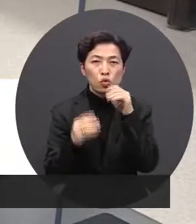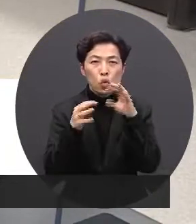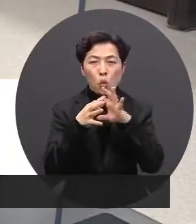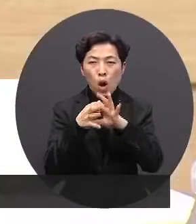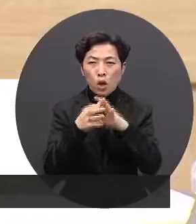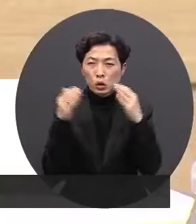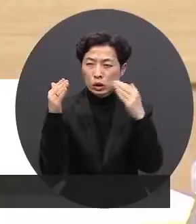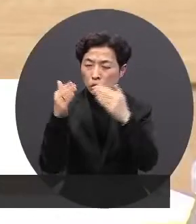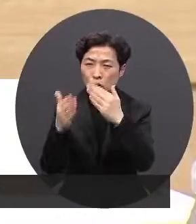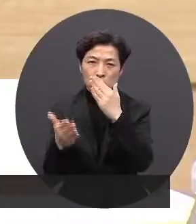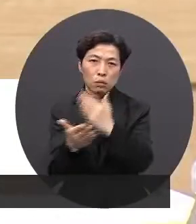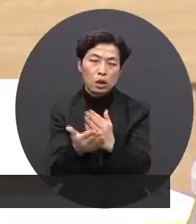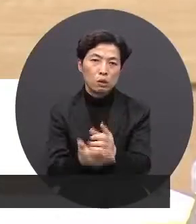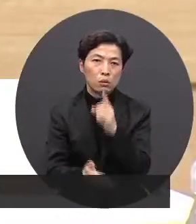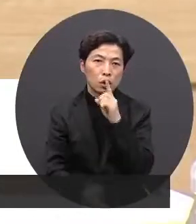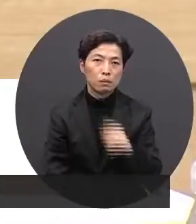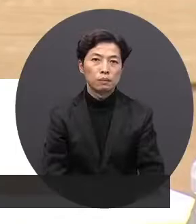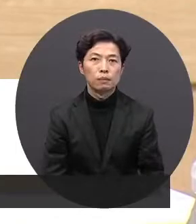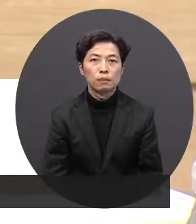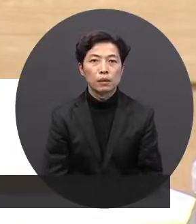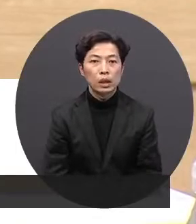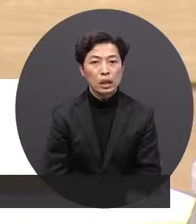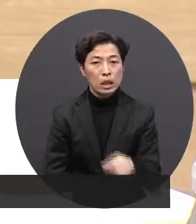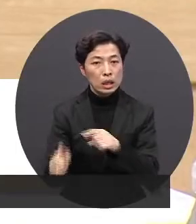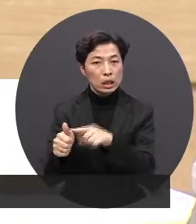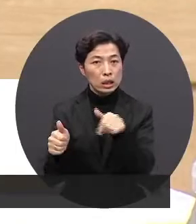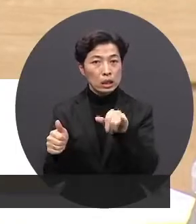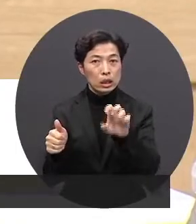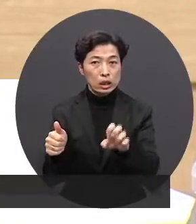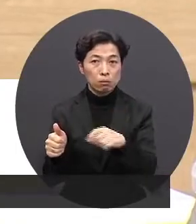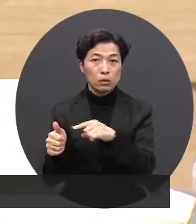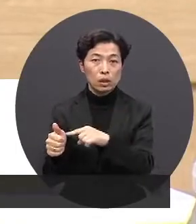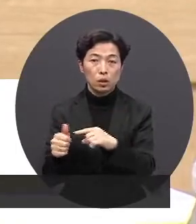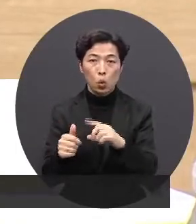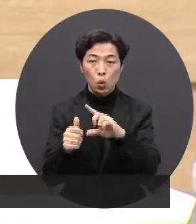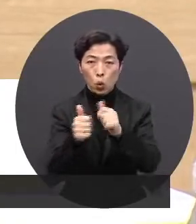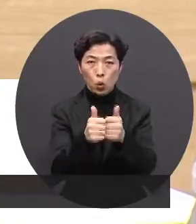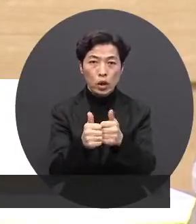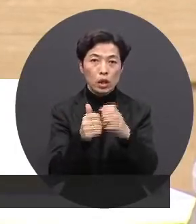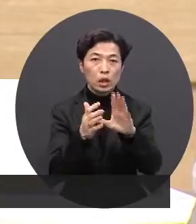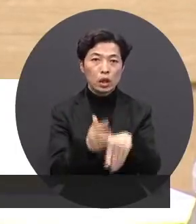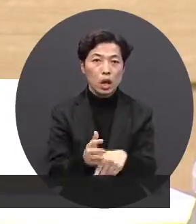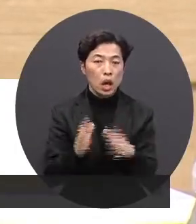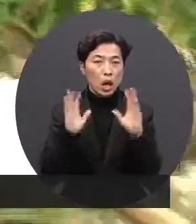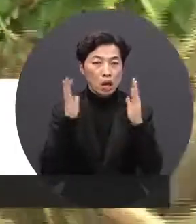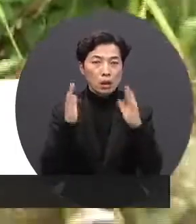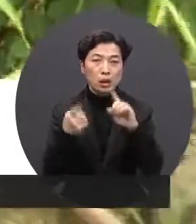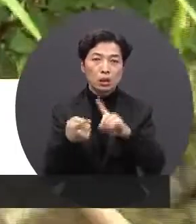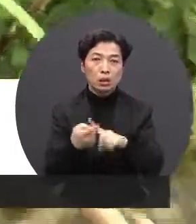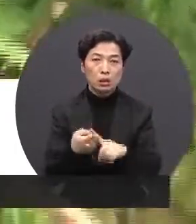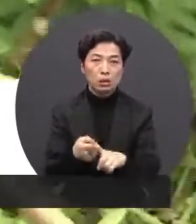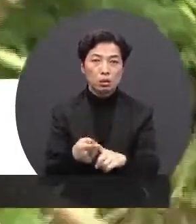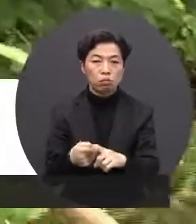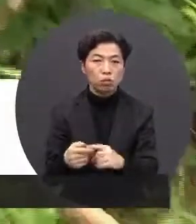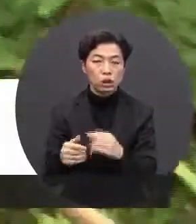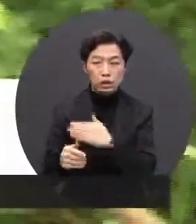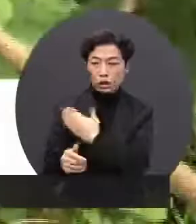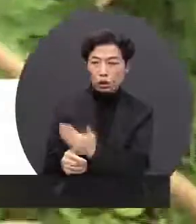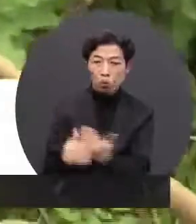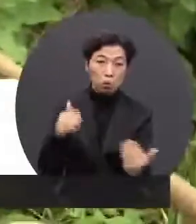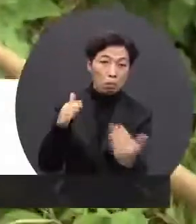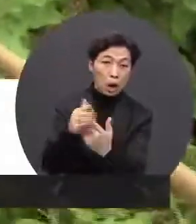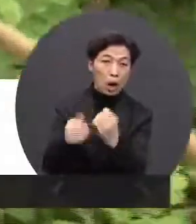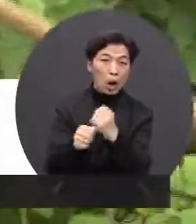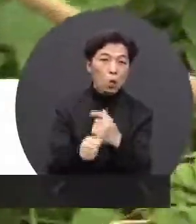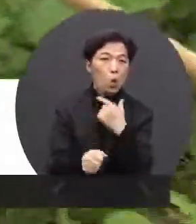말아야 한다고 강조했습니다. 김 교육감은 오늘 간부회의에서 아이들이 자신의 능력을 최대한 발휘해